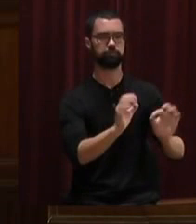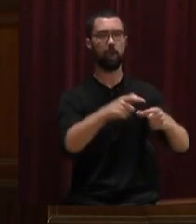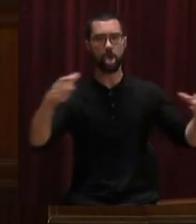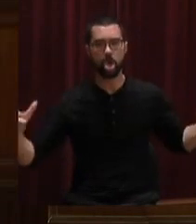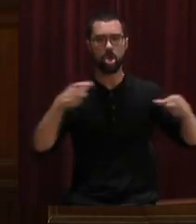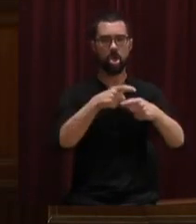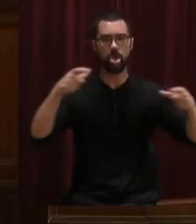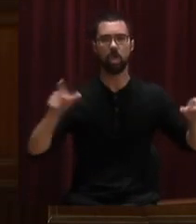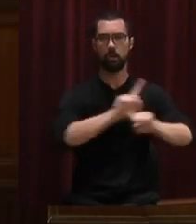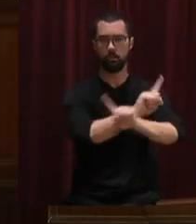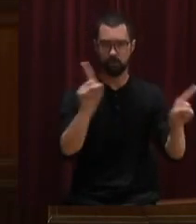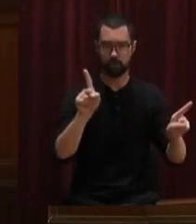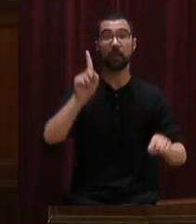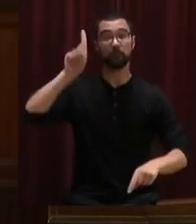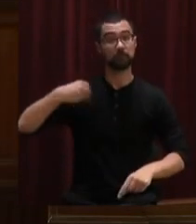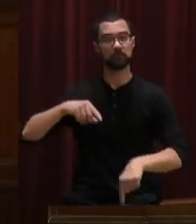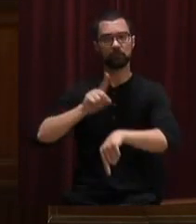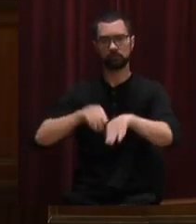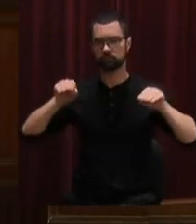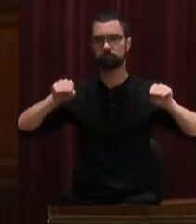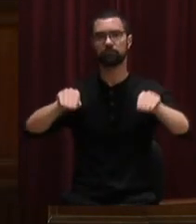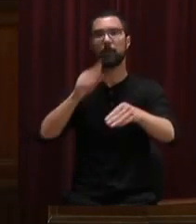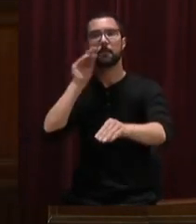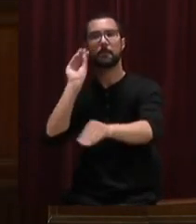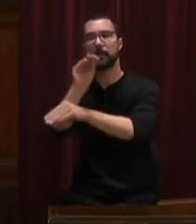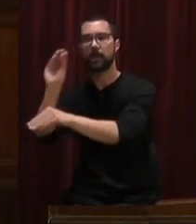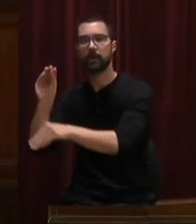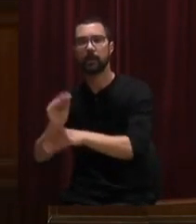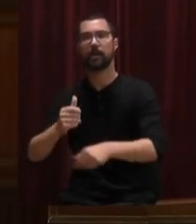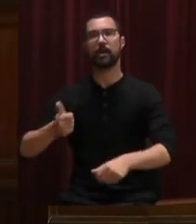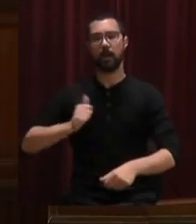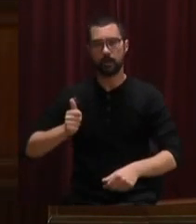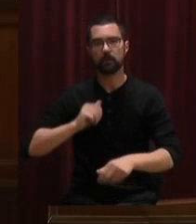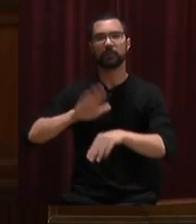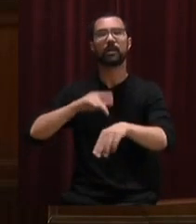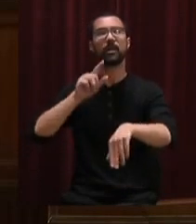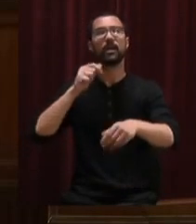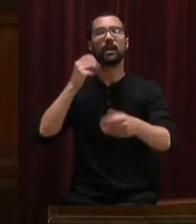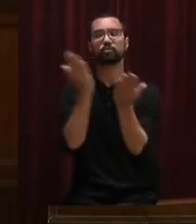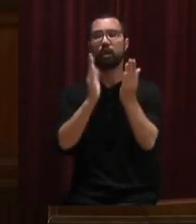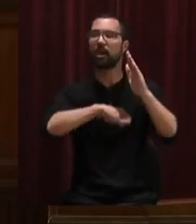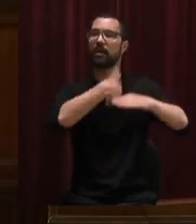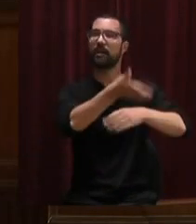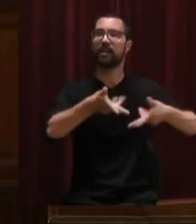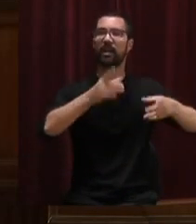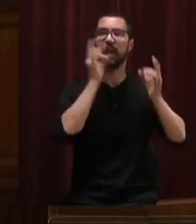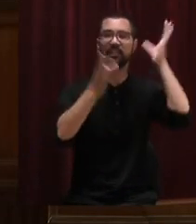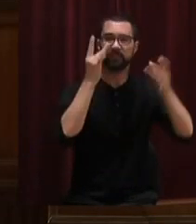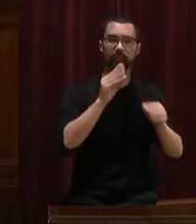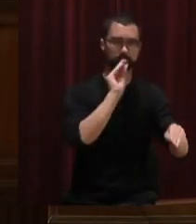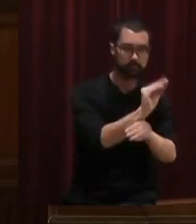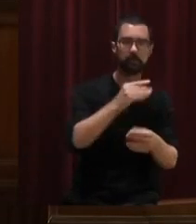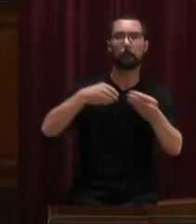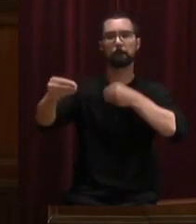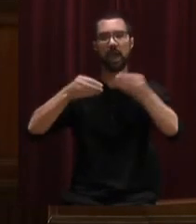mateix temps, han de continuar millorant beques i oportunitats, amb més ajuts per a activitats extraescolars i material educatiu. Han de